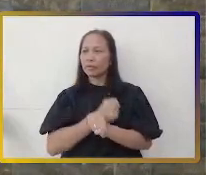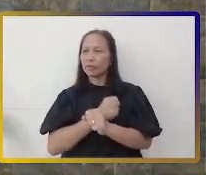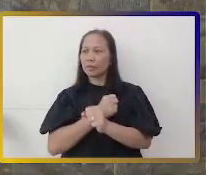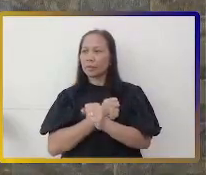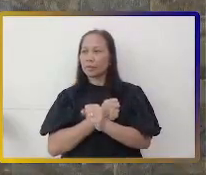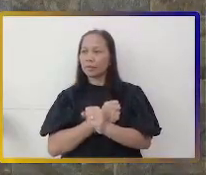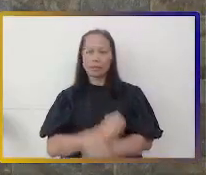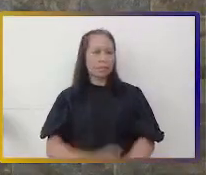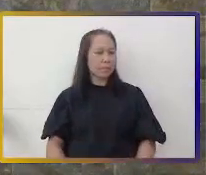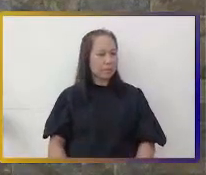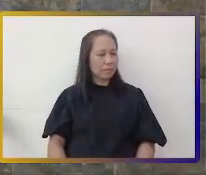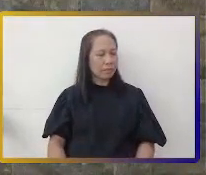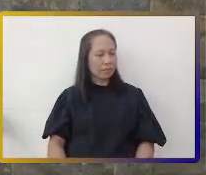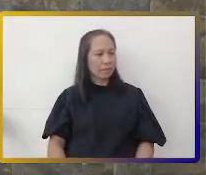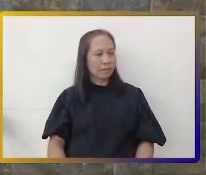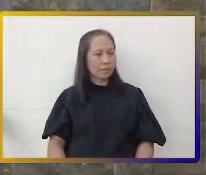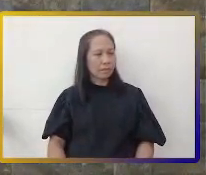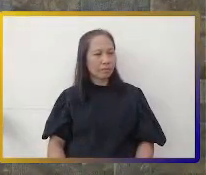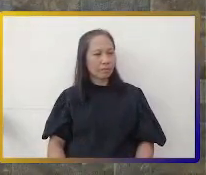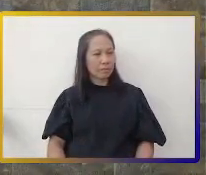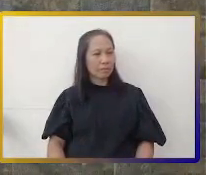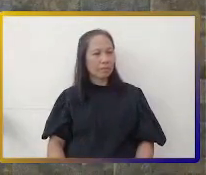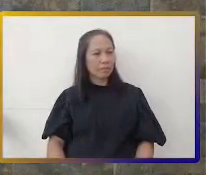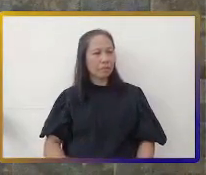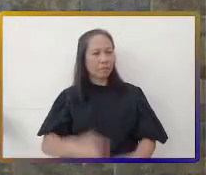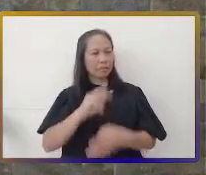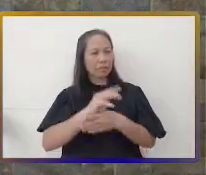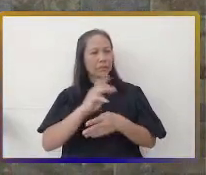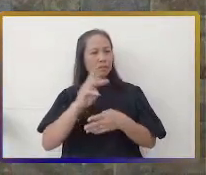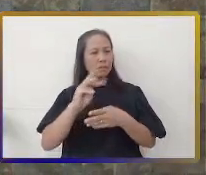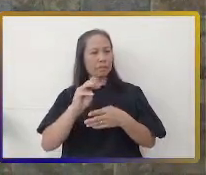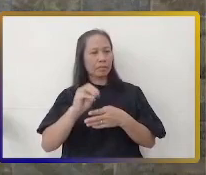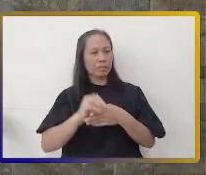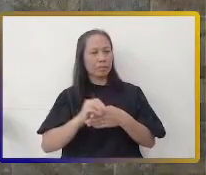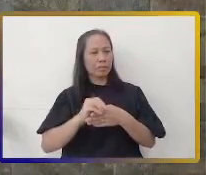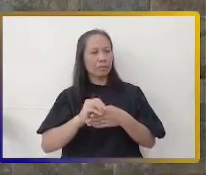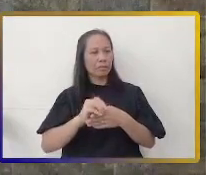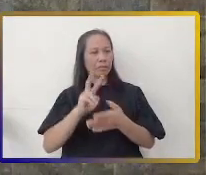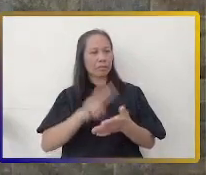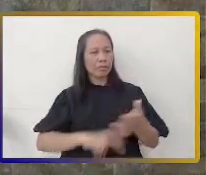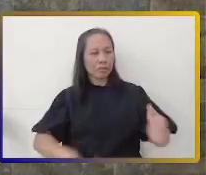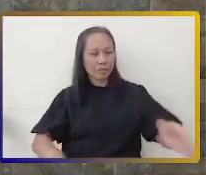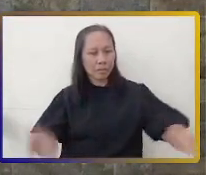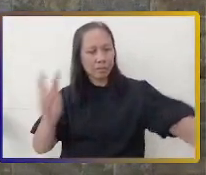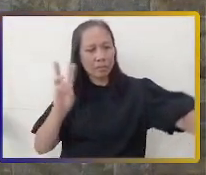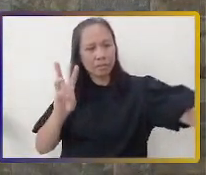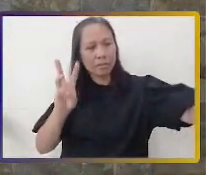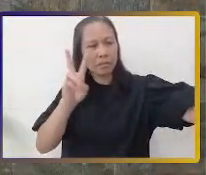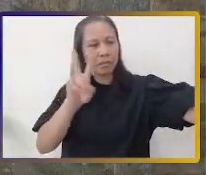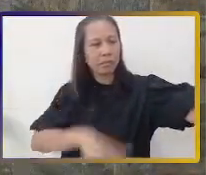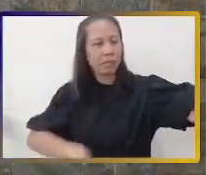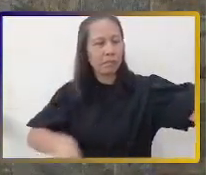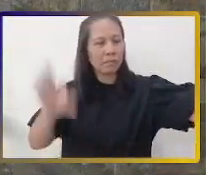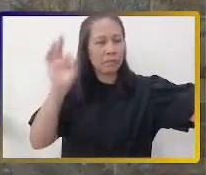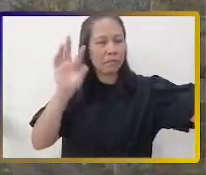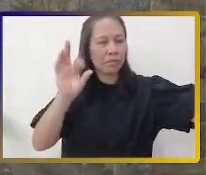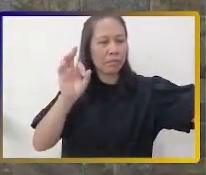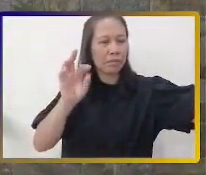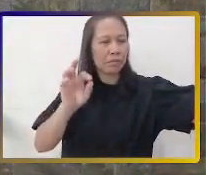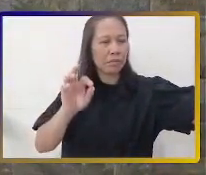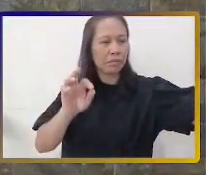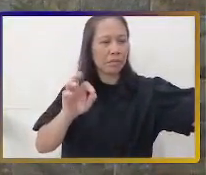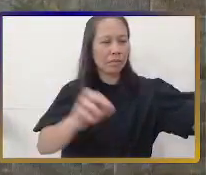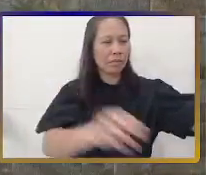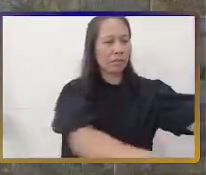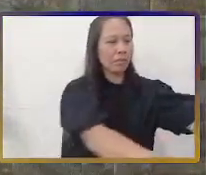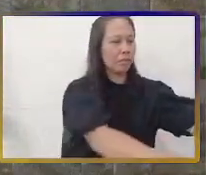tayo ng verse ng ng book Matthew Chapter 6 verse number 19 when we br when